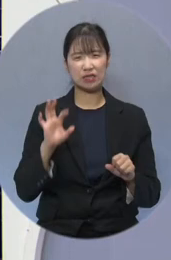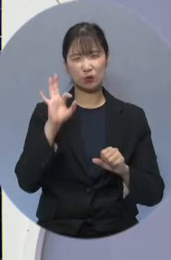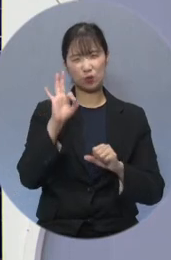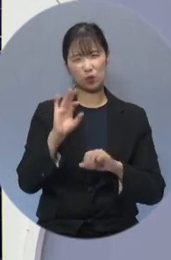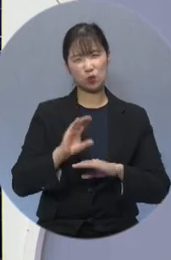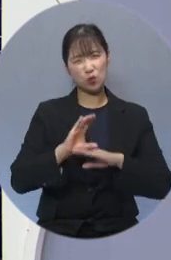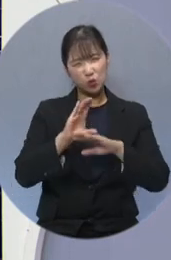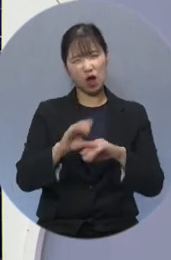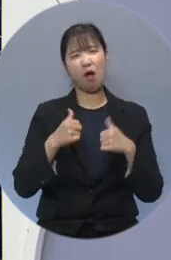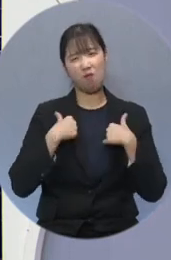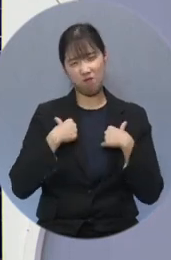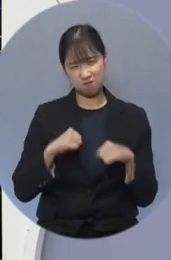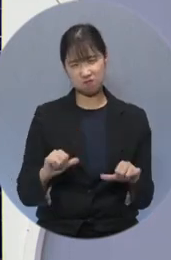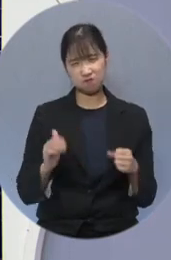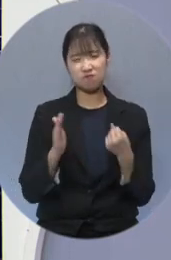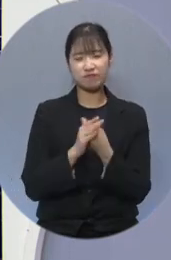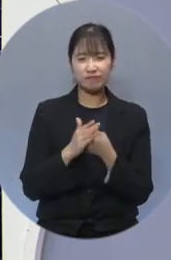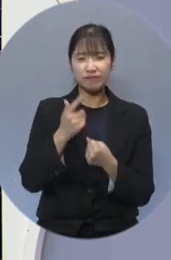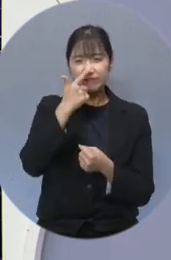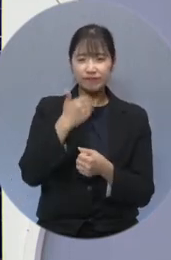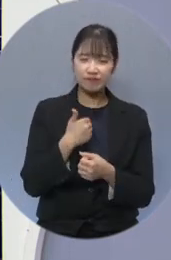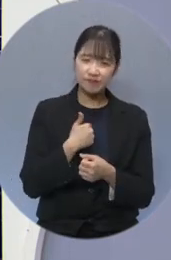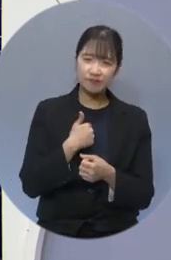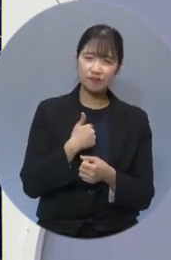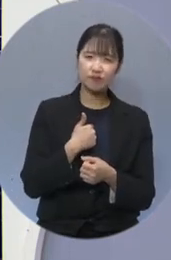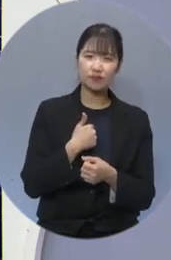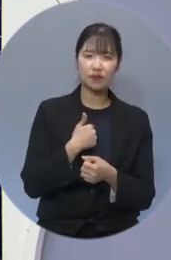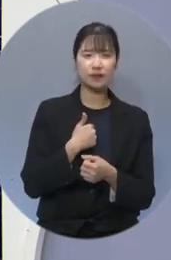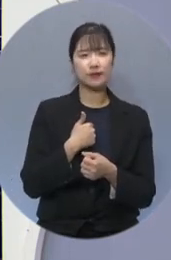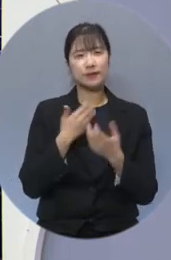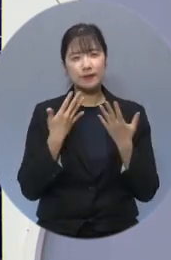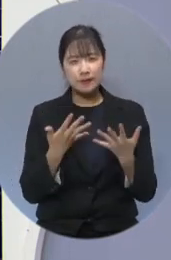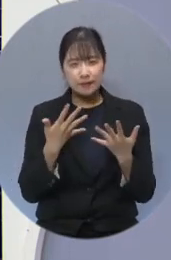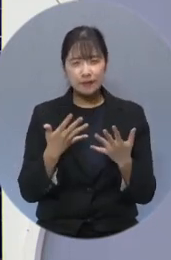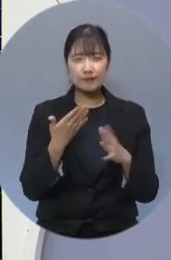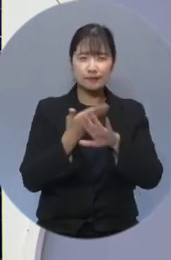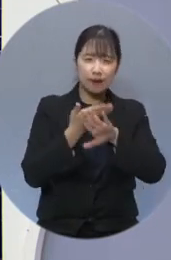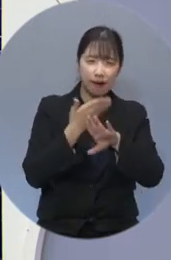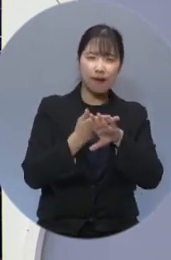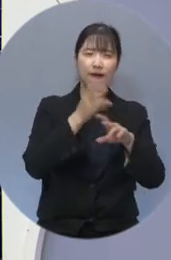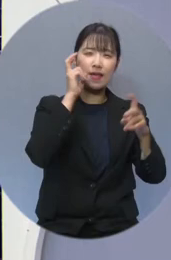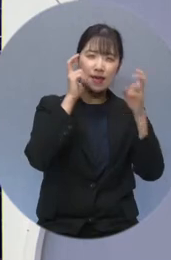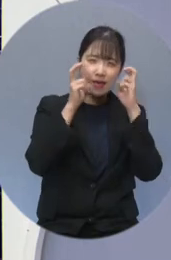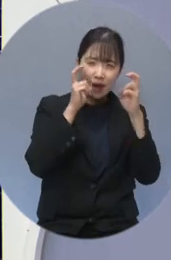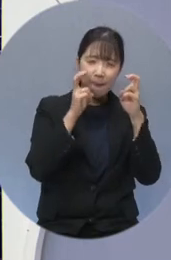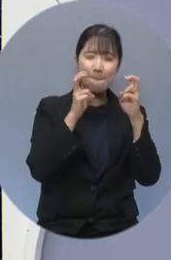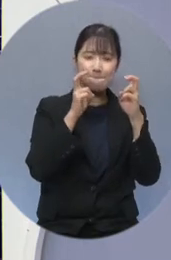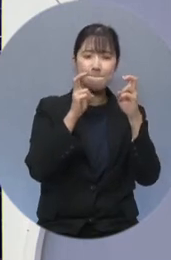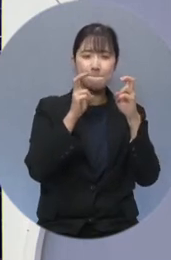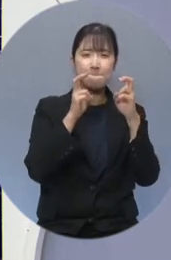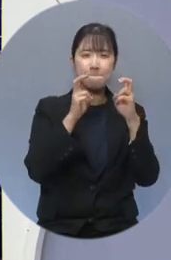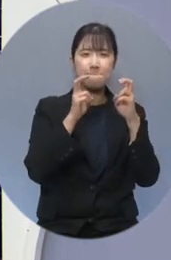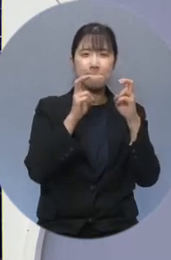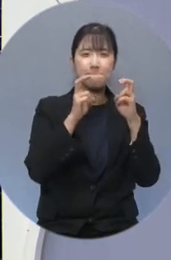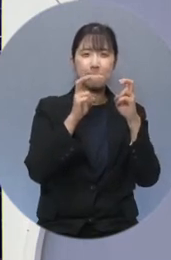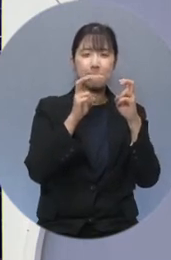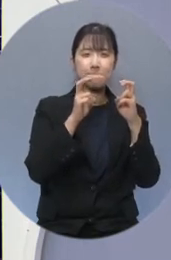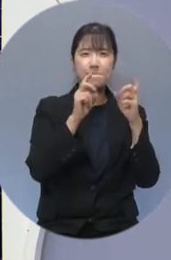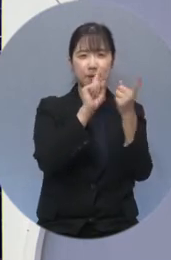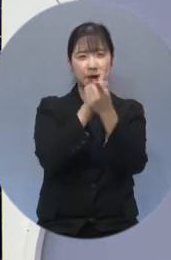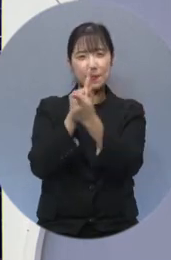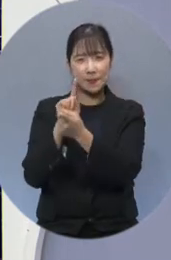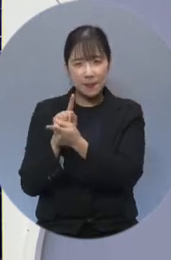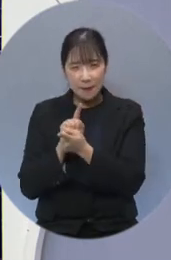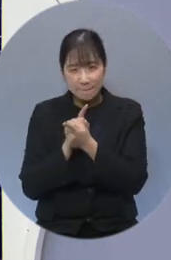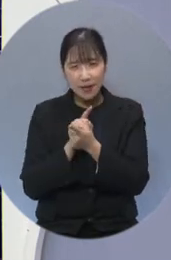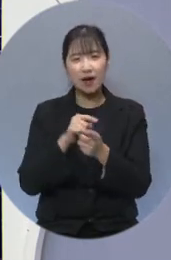했고 그러면서 이제 저희들이 다각도로 국내 굴지의 기업들의 그룹에다가 접촉을